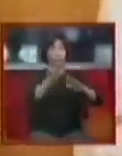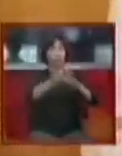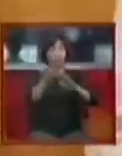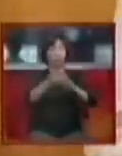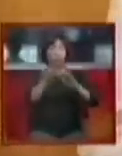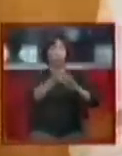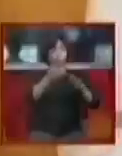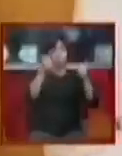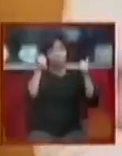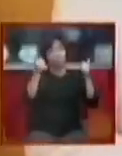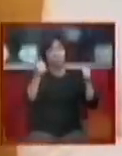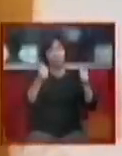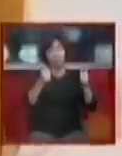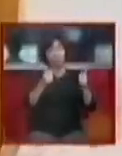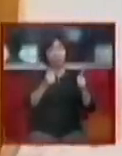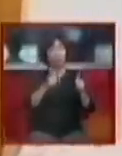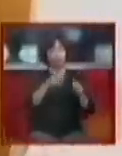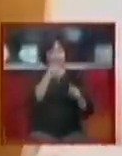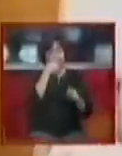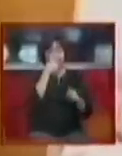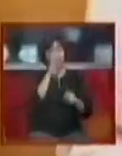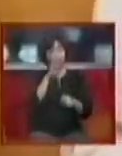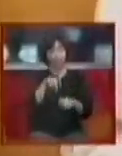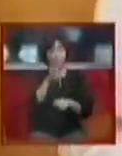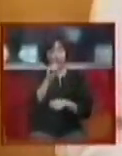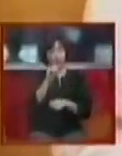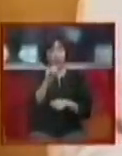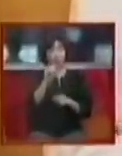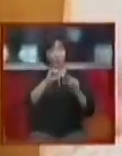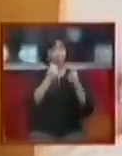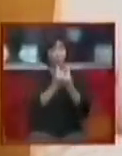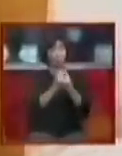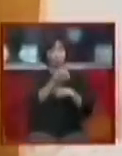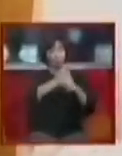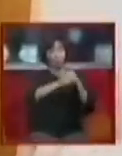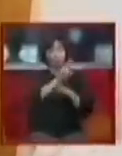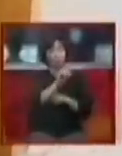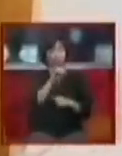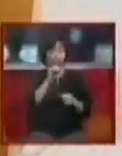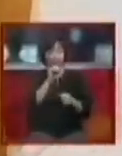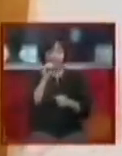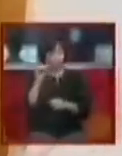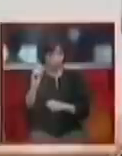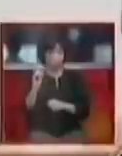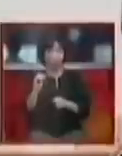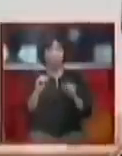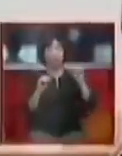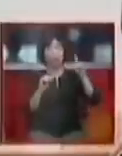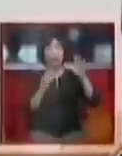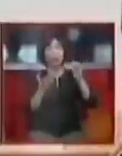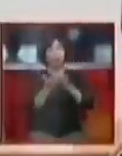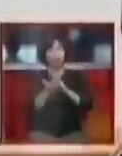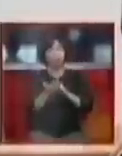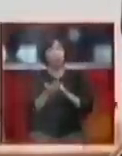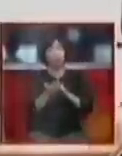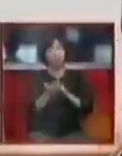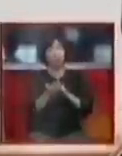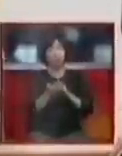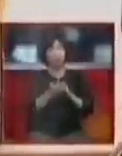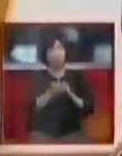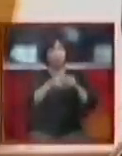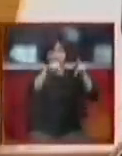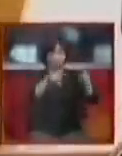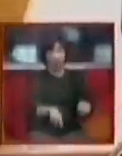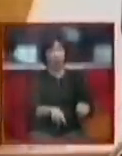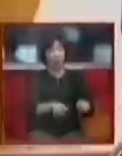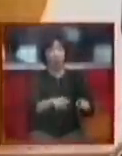Tingnan na lamang po natin ang BPO sector. Noong taong 2000, 5,000 katao lang ang na-empleyo sa